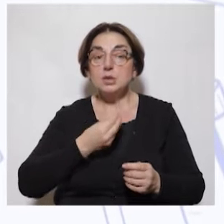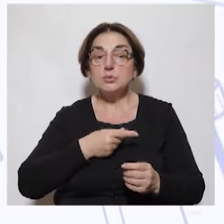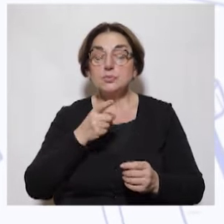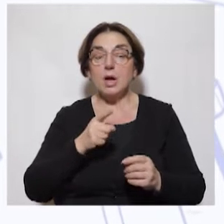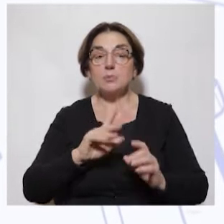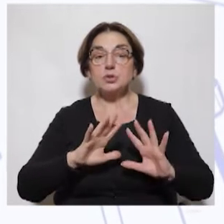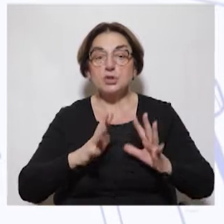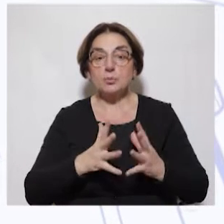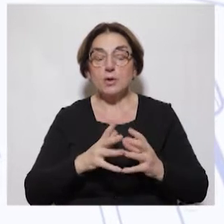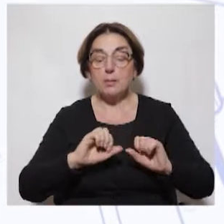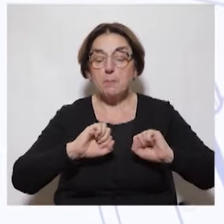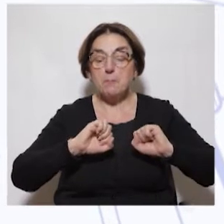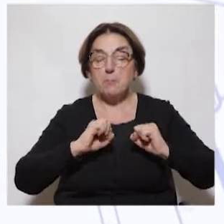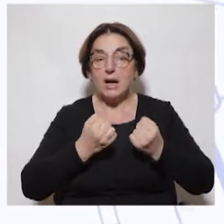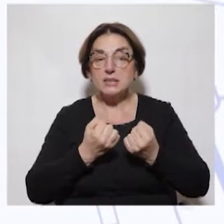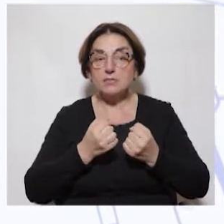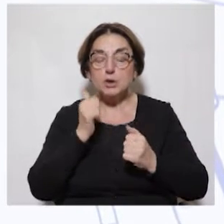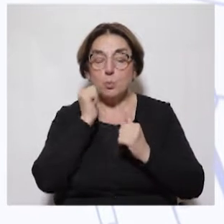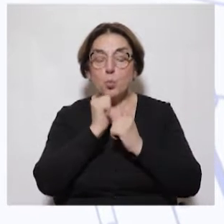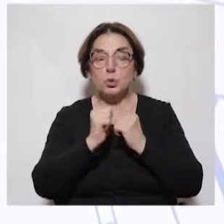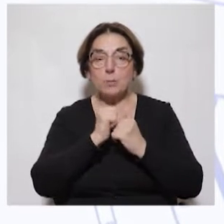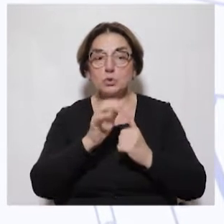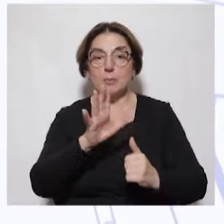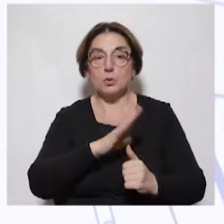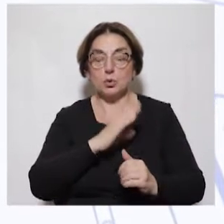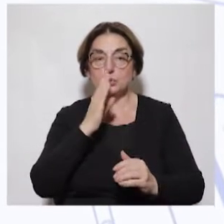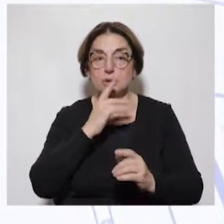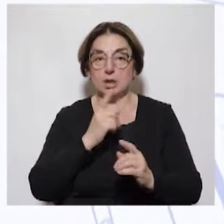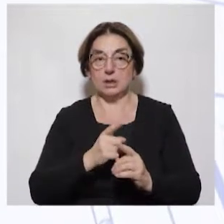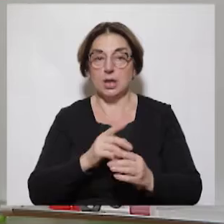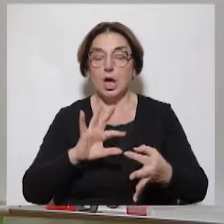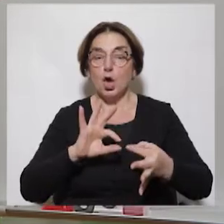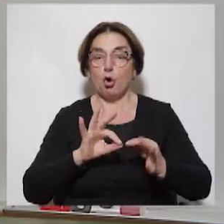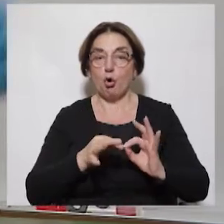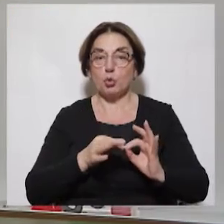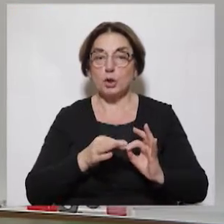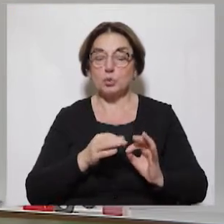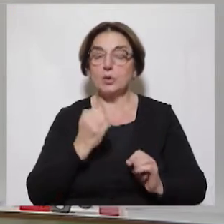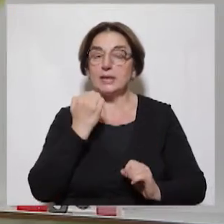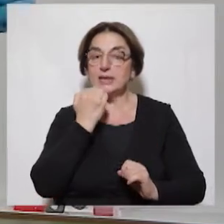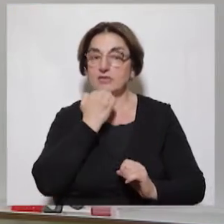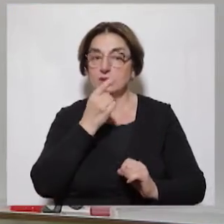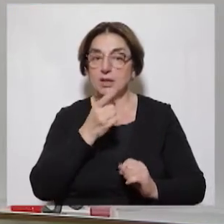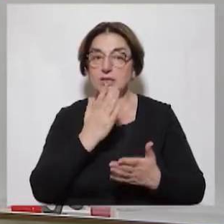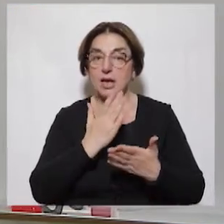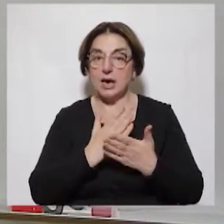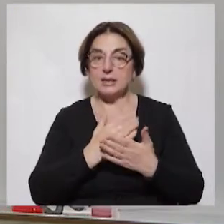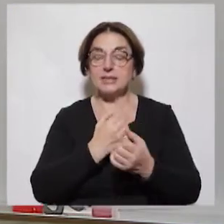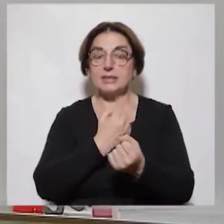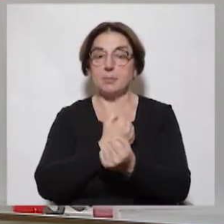რომ ამ შემთხვევაში მაცივარში სრულად იყოს შევსებული წყალი. მოდით დავიწყოთ ჩვენი კონკრეტული ნივთიერებების, კერძოდ ეთილი სპირტისა და